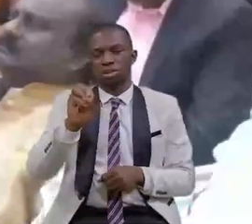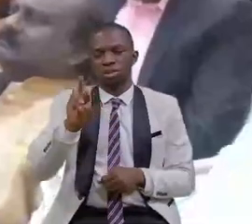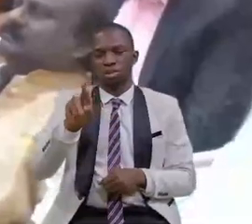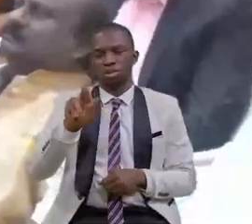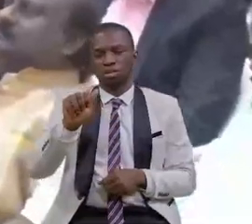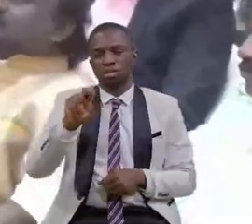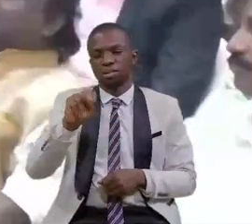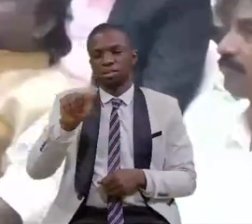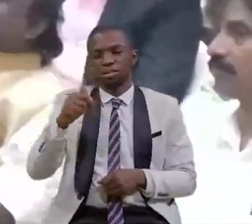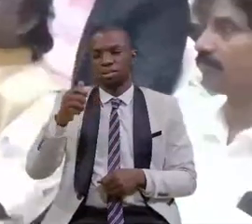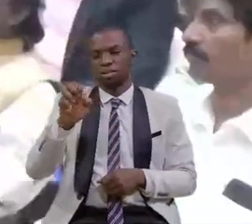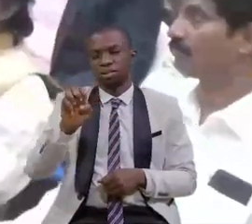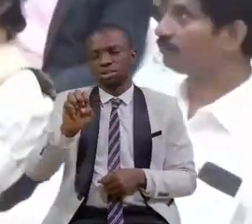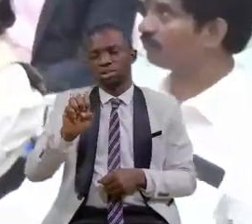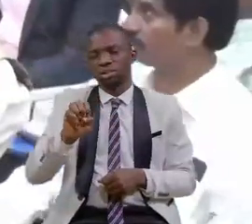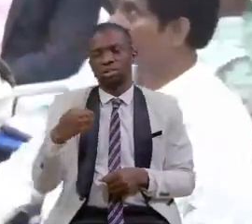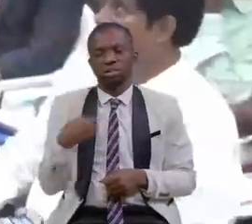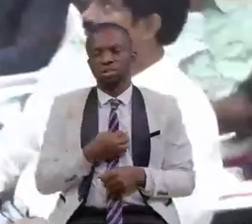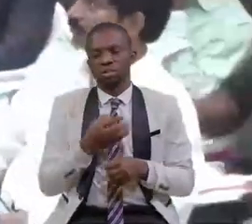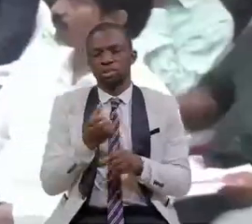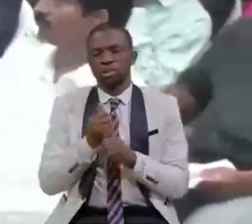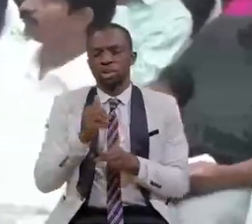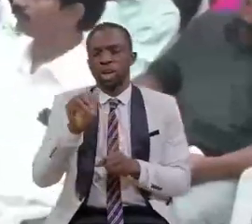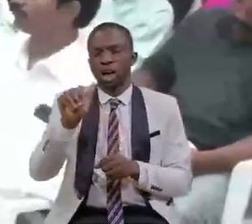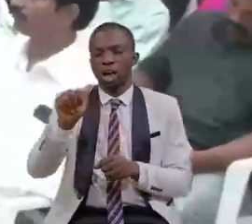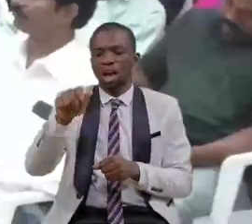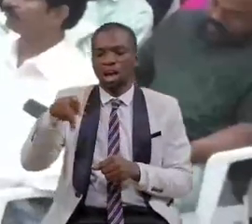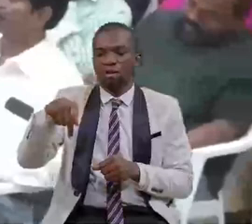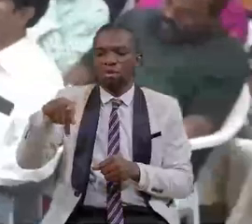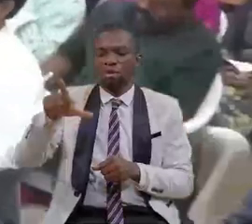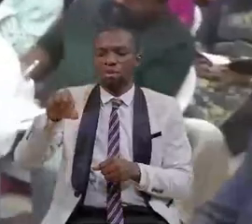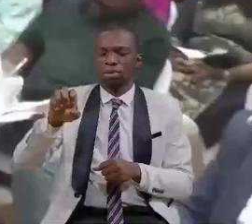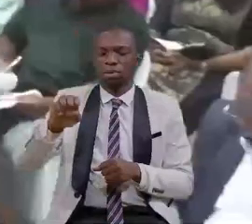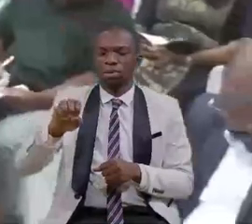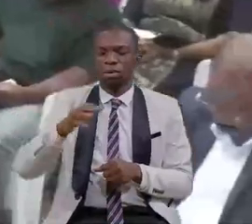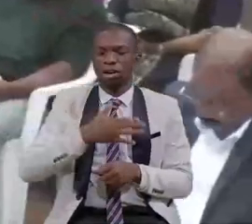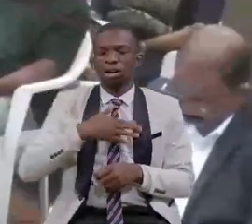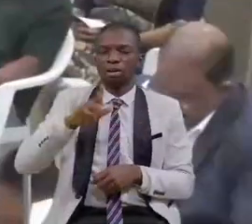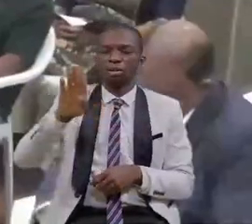pomme, on prend le brocoli, on prend du riz.